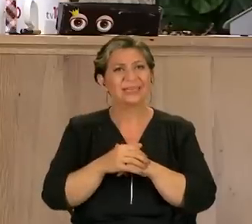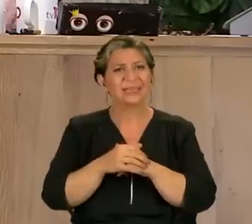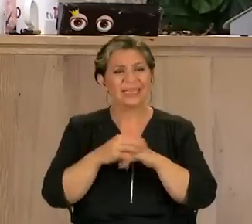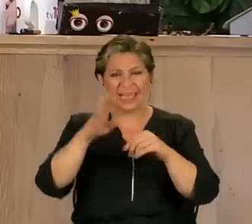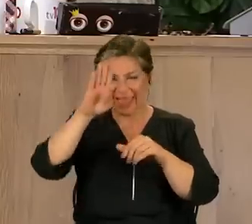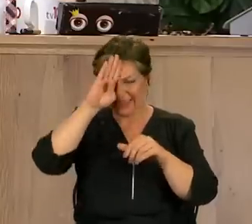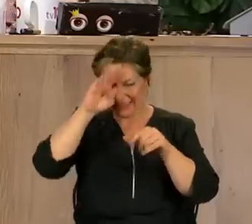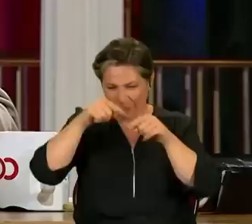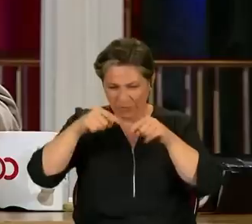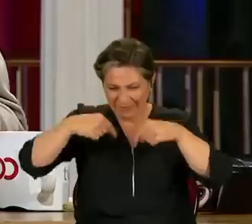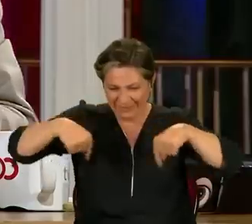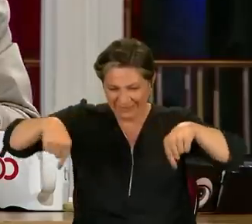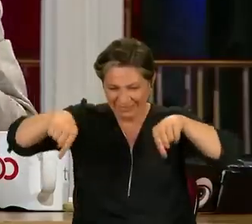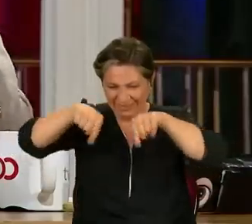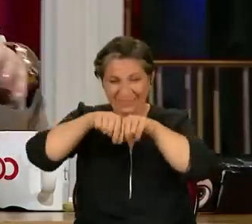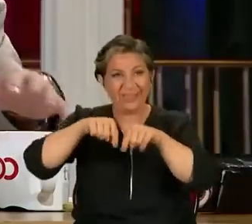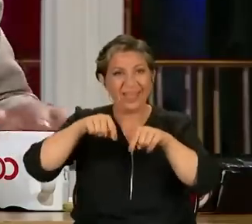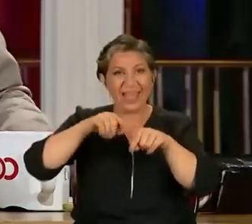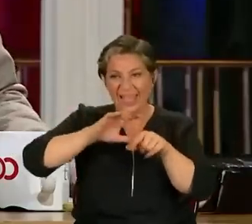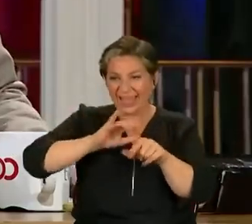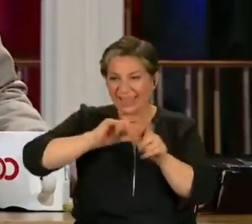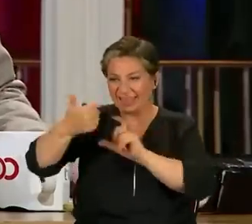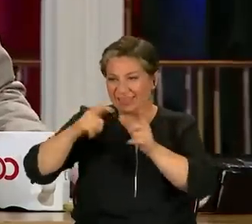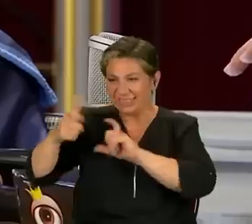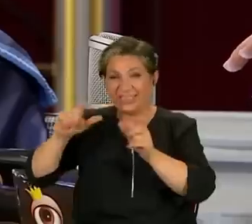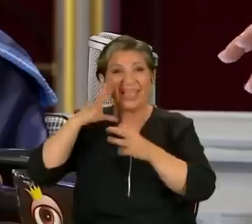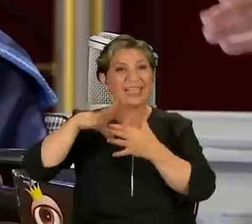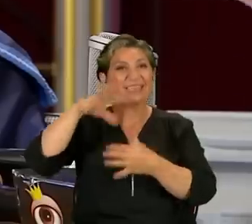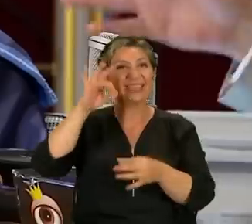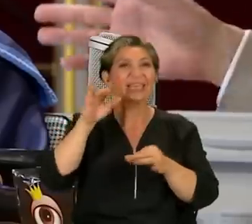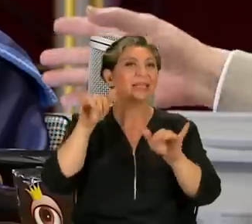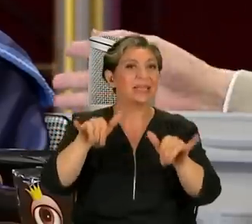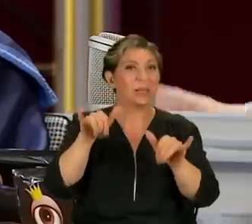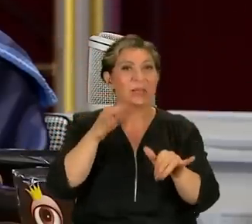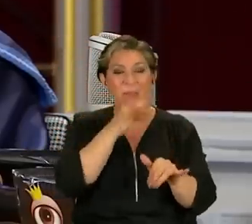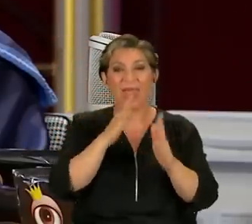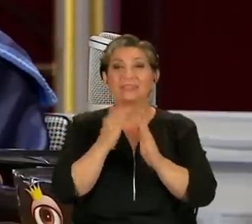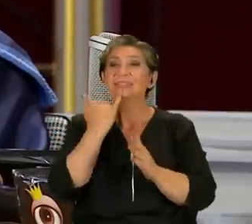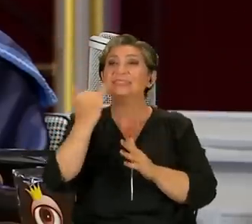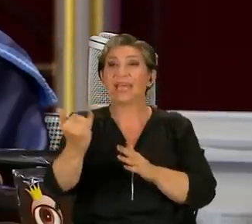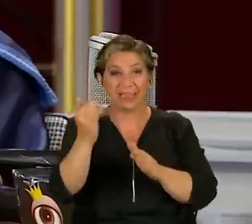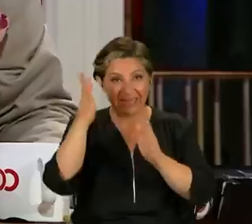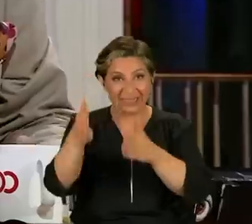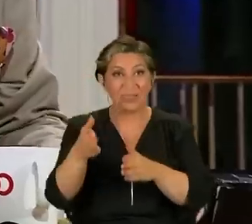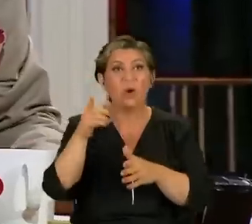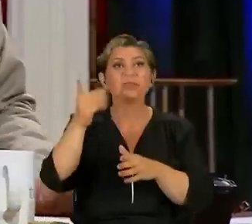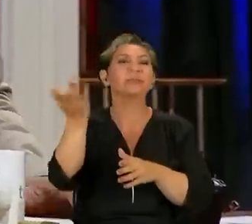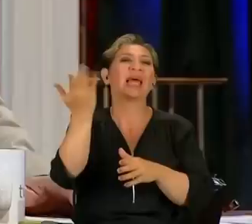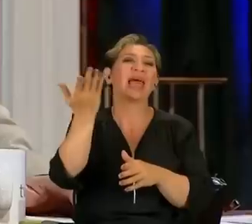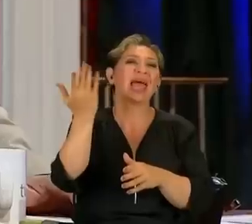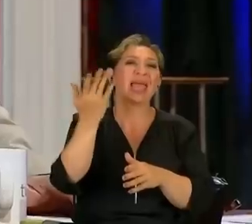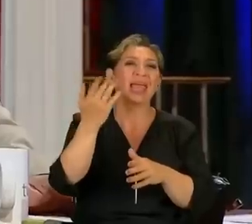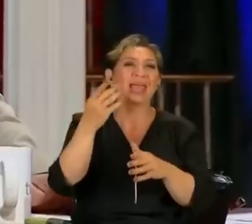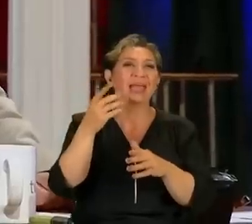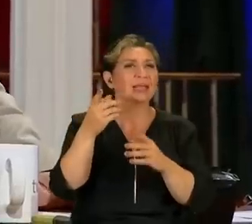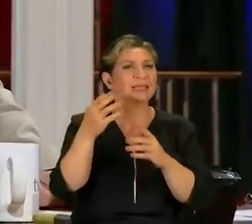şeyin İstanbul'un çevre periferiğine böyle çevresine taşınan insanlarda mesela bunlara ev ziyareti falan yaptığın zaman ne orası